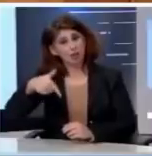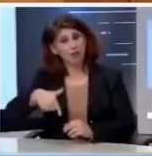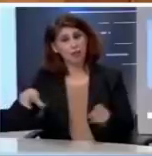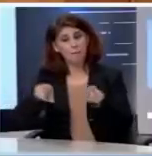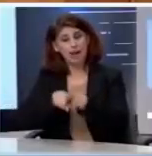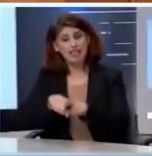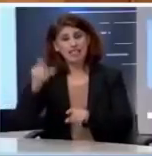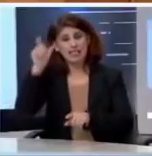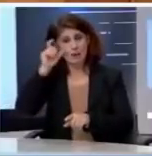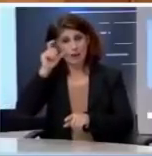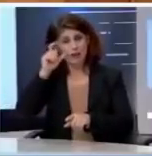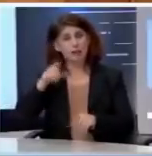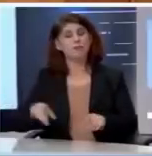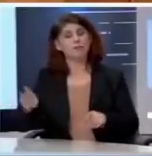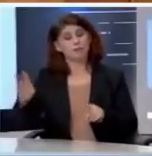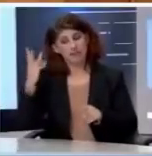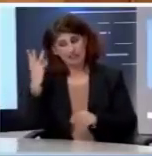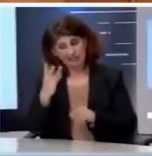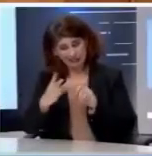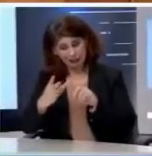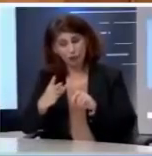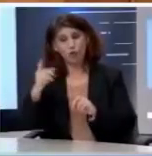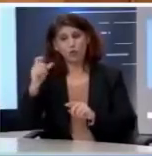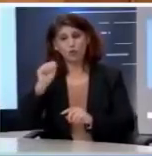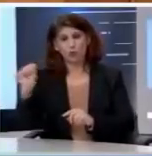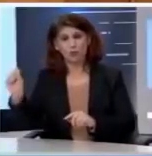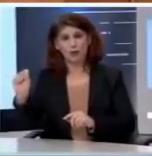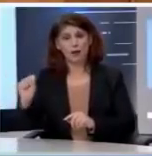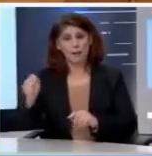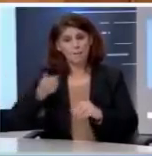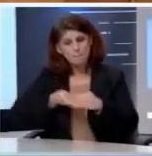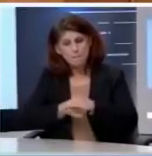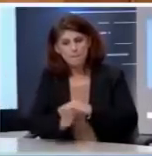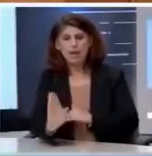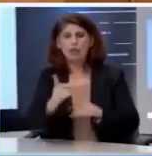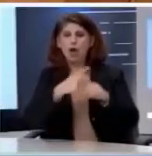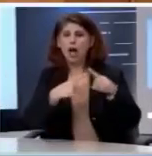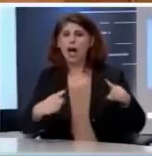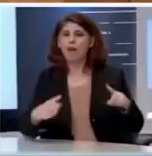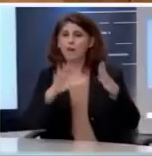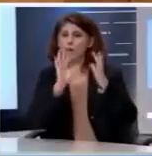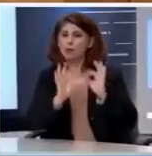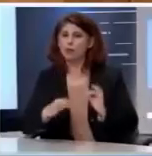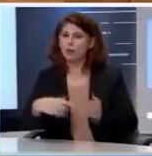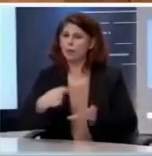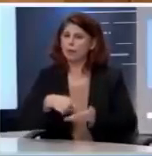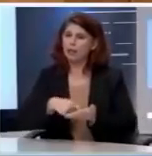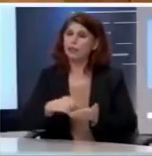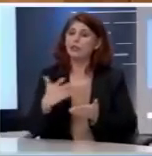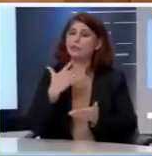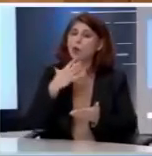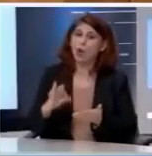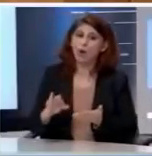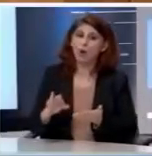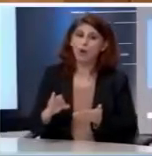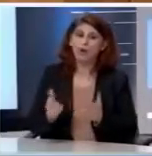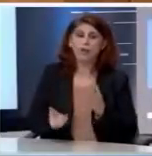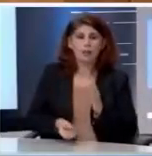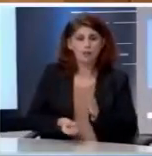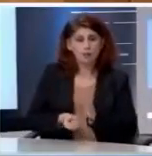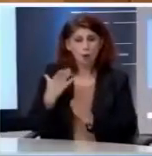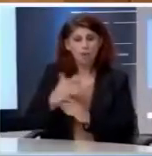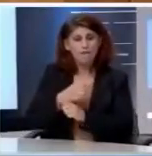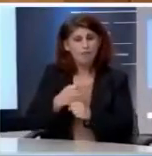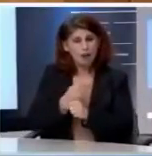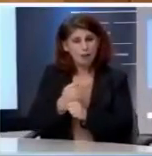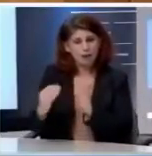το Σαμαρά και το Στουρνάρα μέσω του Harvard Project πληρώνονταν, για ποιο λόγο? Για να βάλουν τα νέα φάρμακα